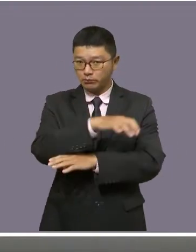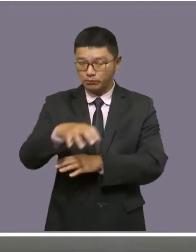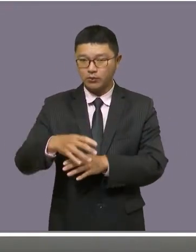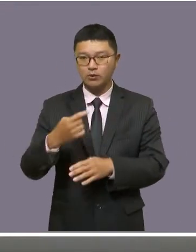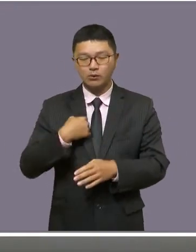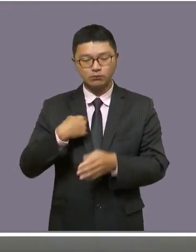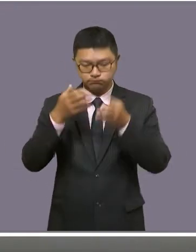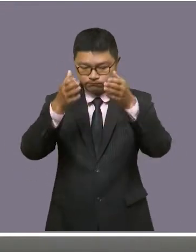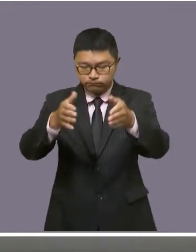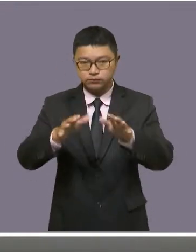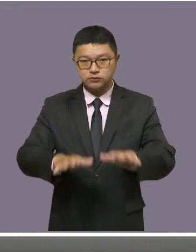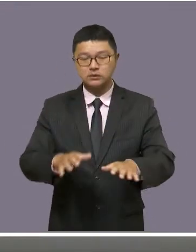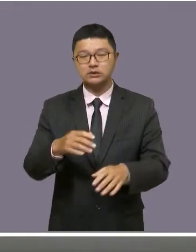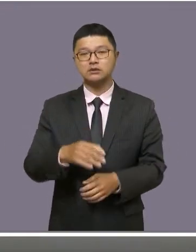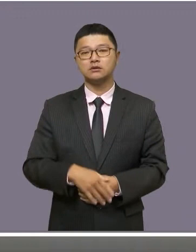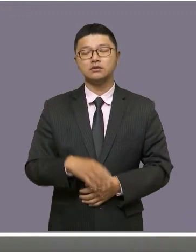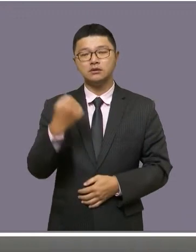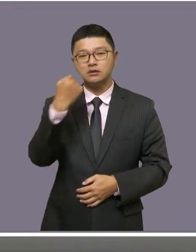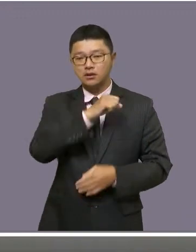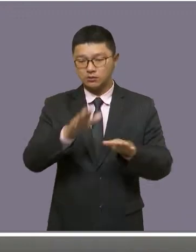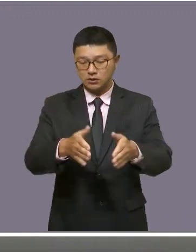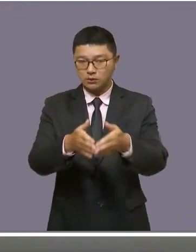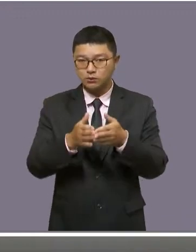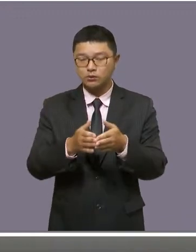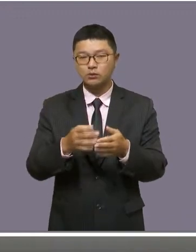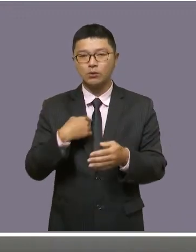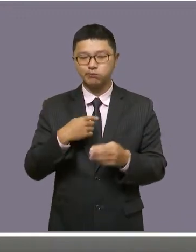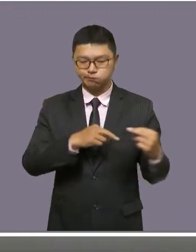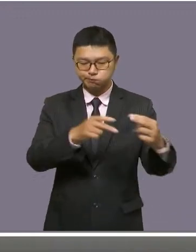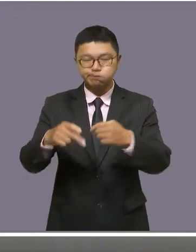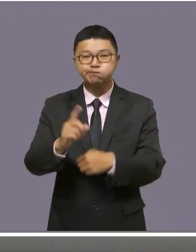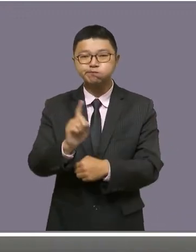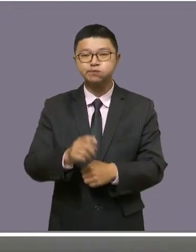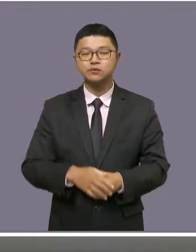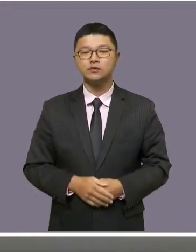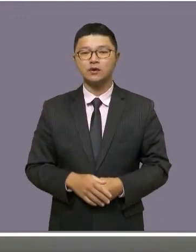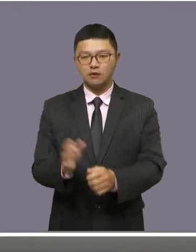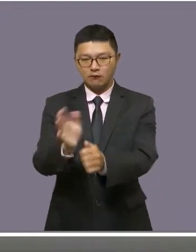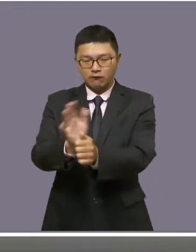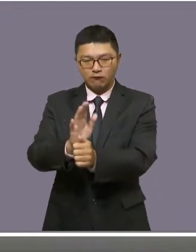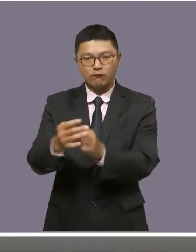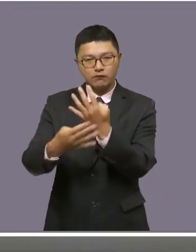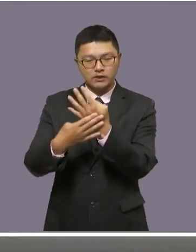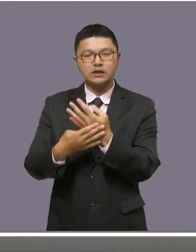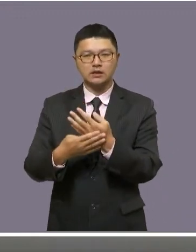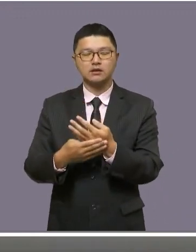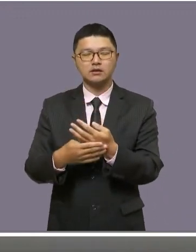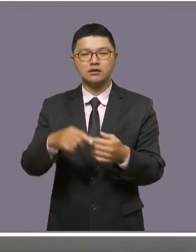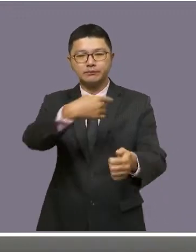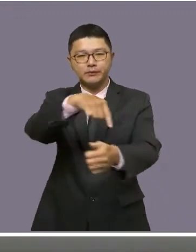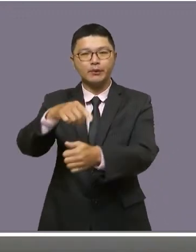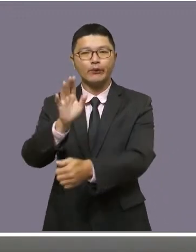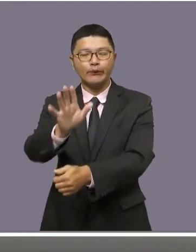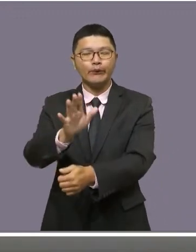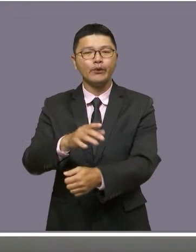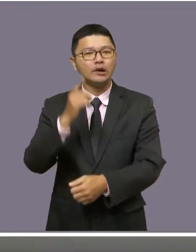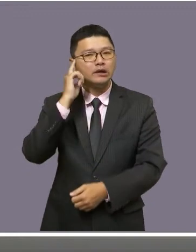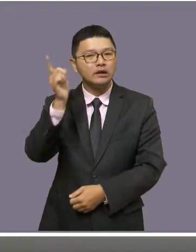也针对我们国内的产业需求，我们滚动的调整加入了服务类科。我们希望开设这